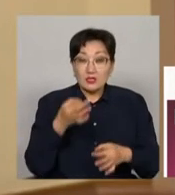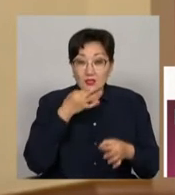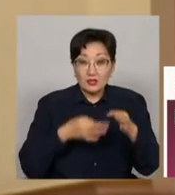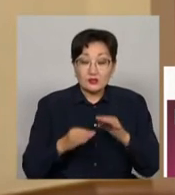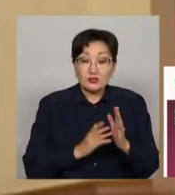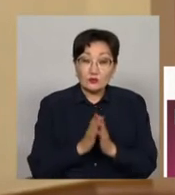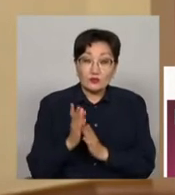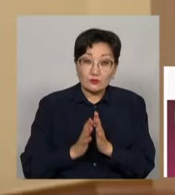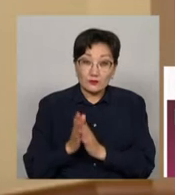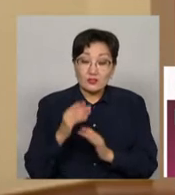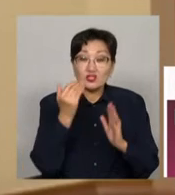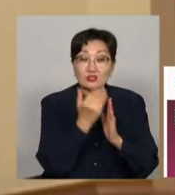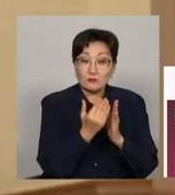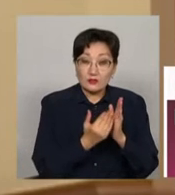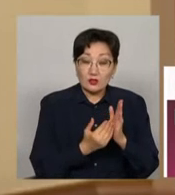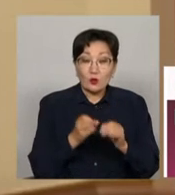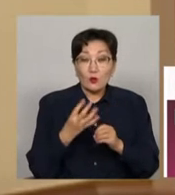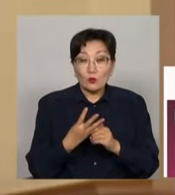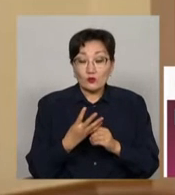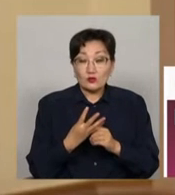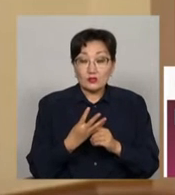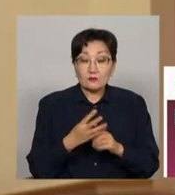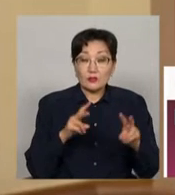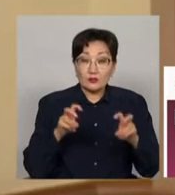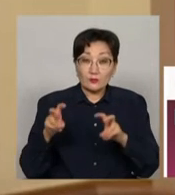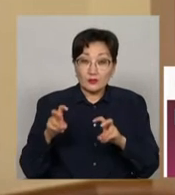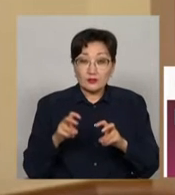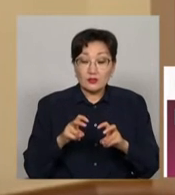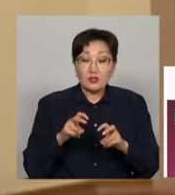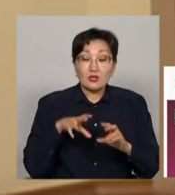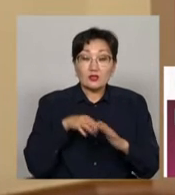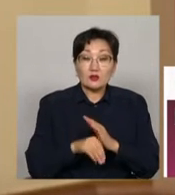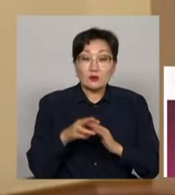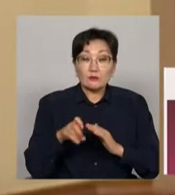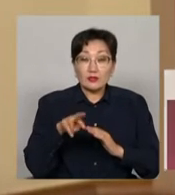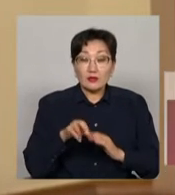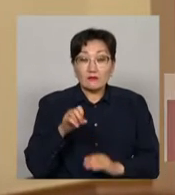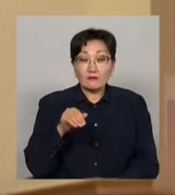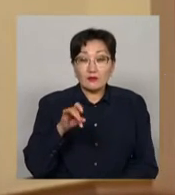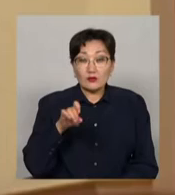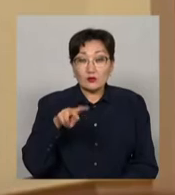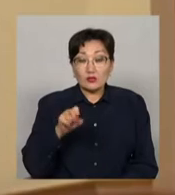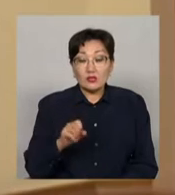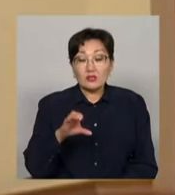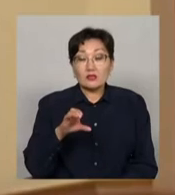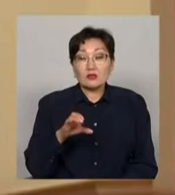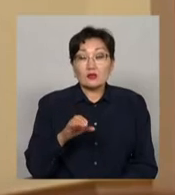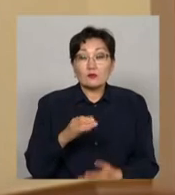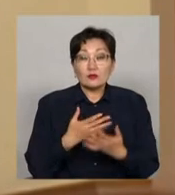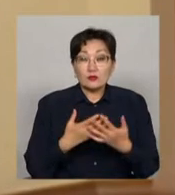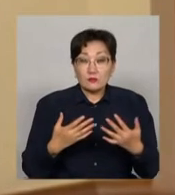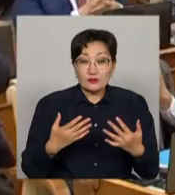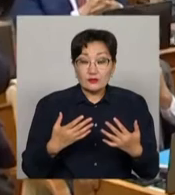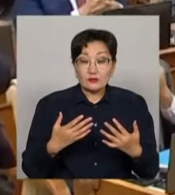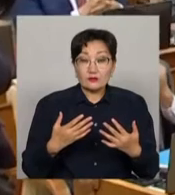дәрілік өсімдіктердің тізіміне 14 түрі кіреді. Бұл мия, фирула, цистанхи, Туркестан сабын тамыры